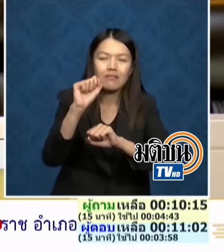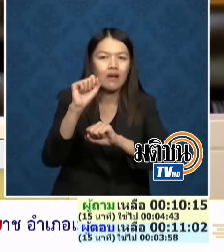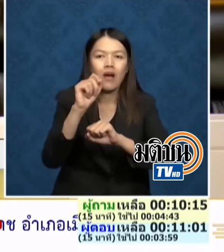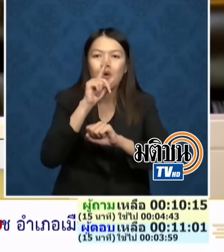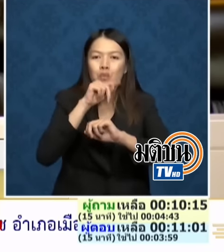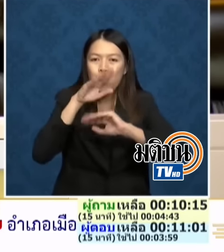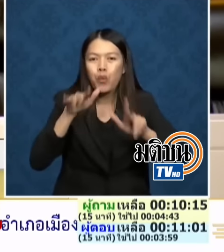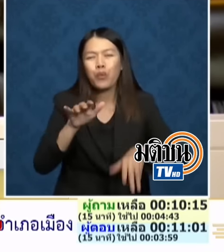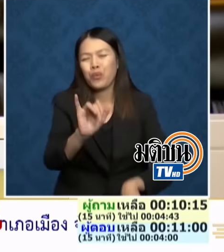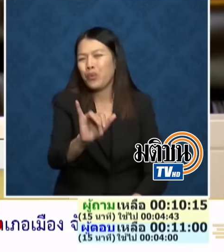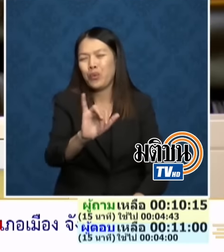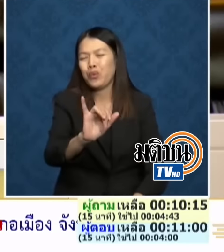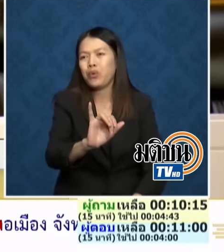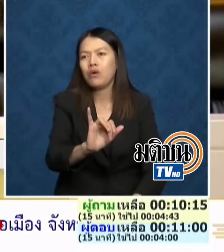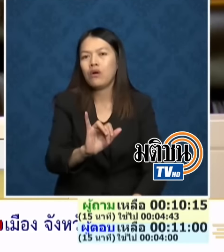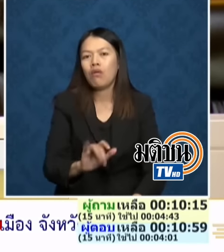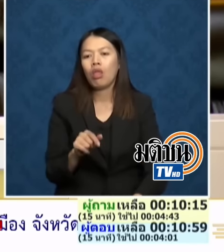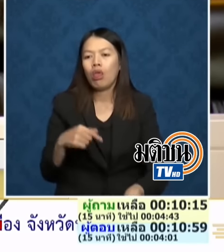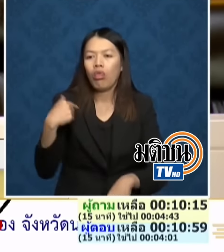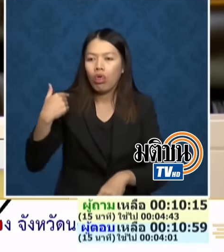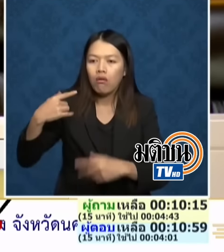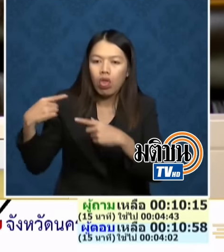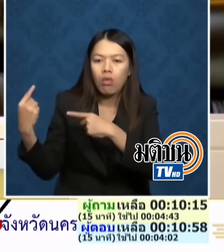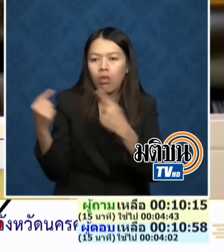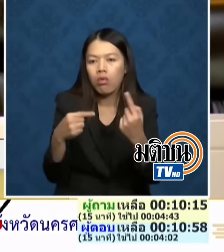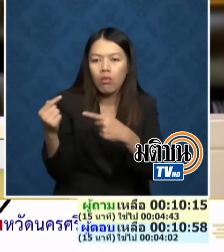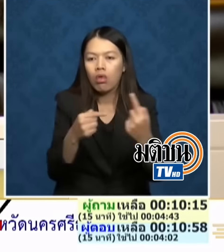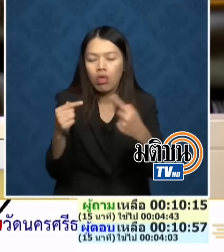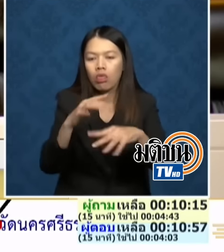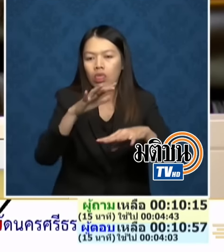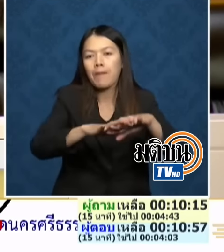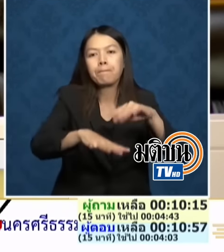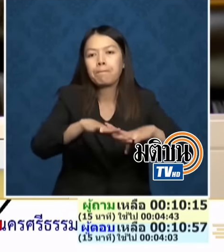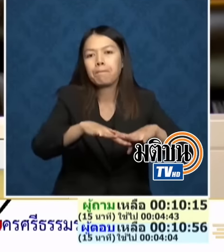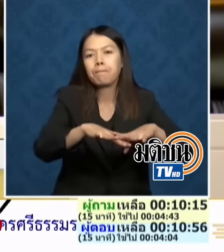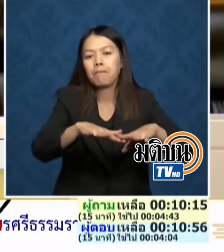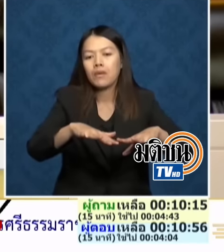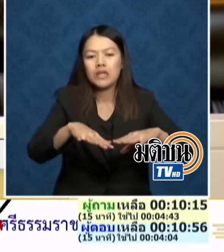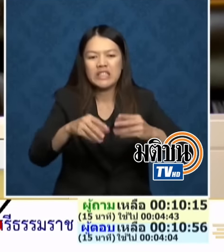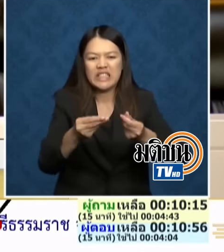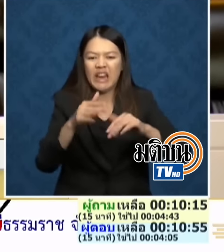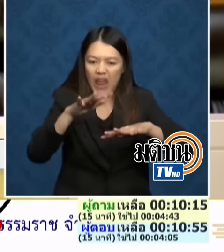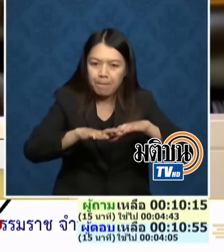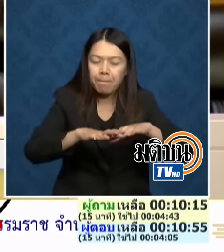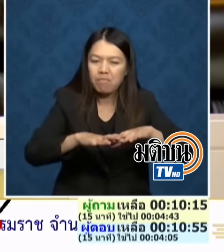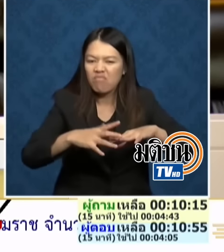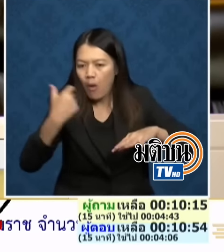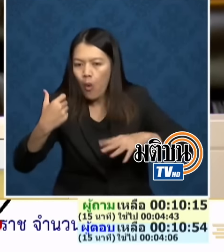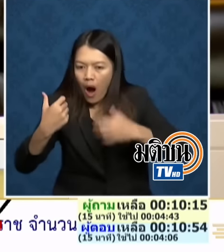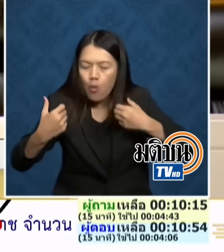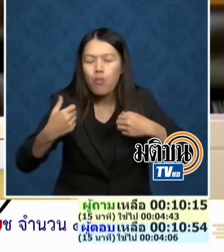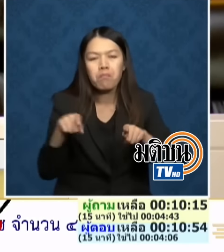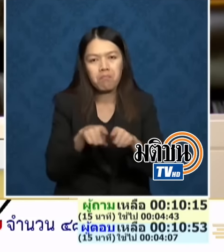ถึงทิ้งใหพเราตองมานเฉีงกทกวนนี้ กลายเป็พื้ที่ทับซ้อนดังนั้พี่น้ครัผมจะไม่เท้าความเหกัครับว่า